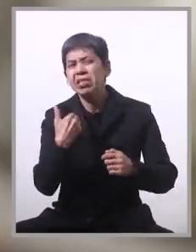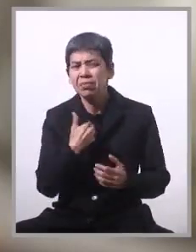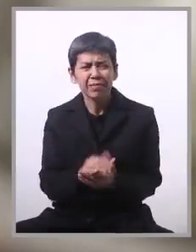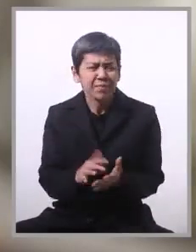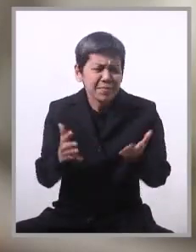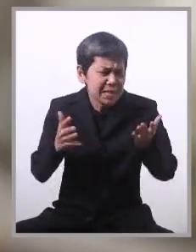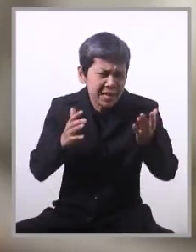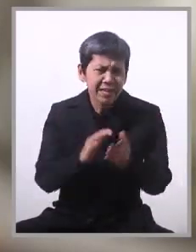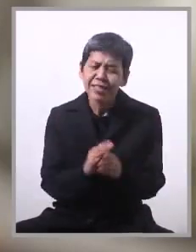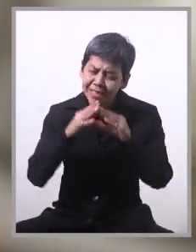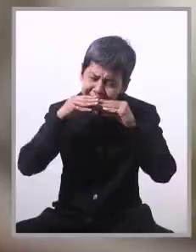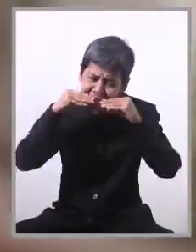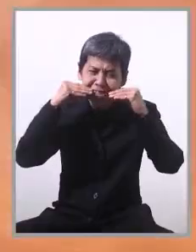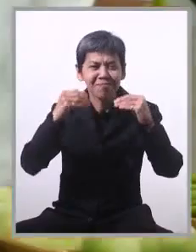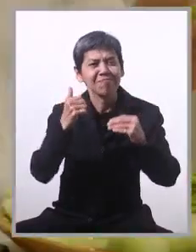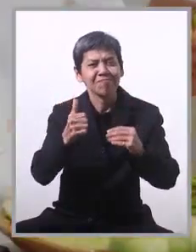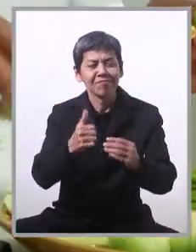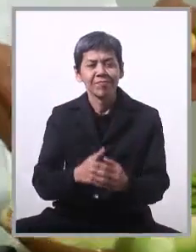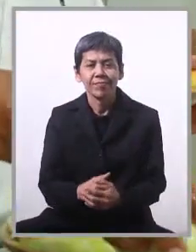ยิ่งอันนี้ไม่มีอะไรเลยยิ้มอย่างเดียว